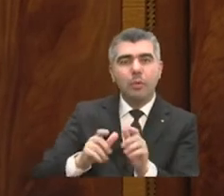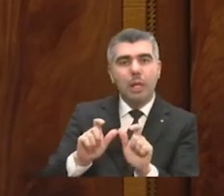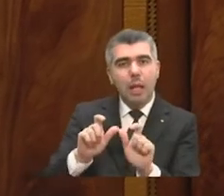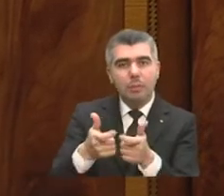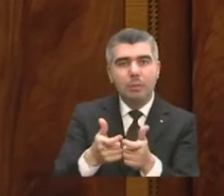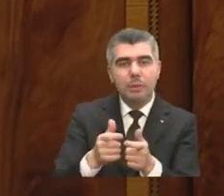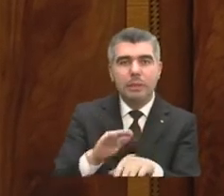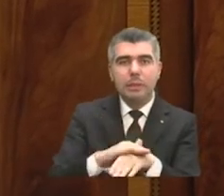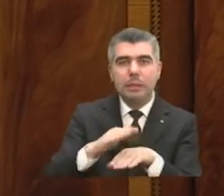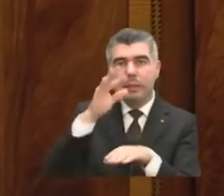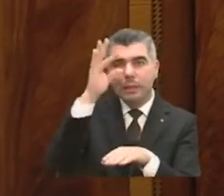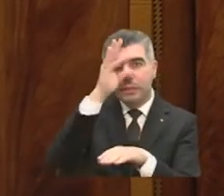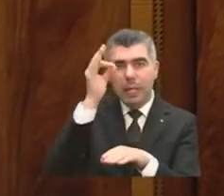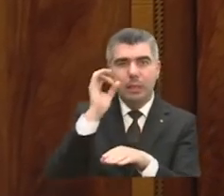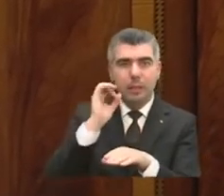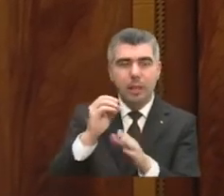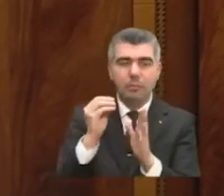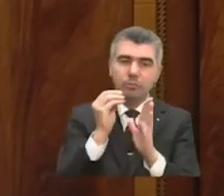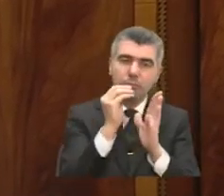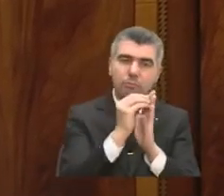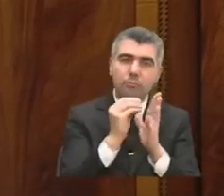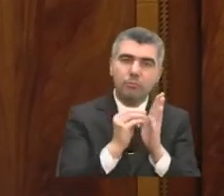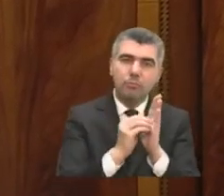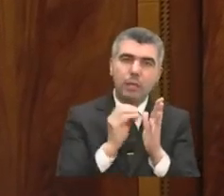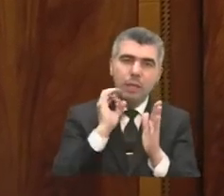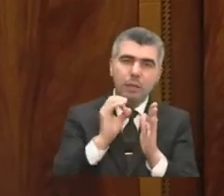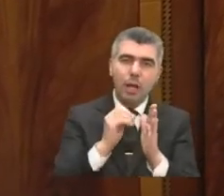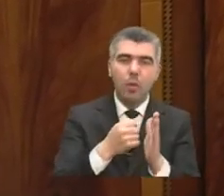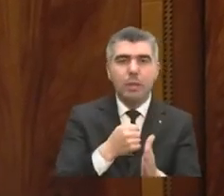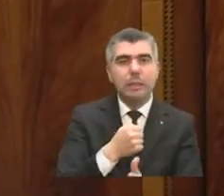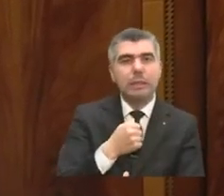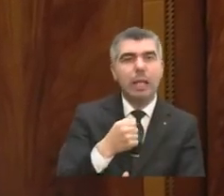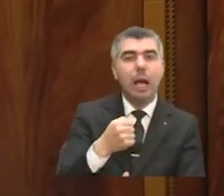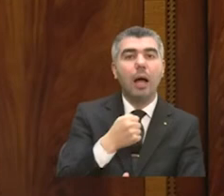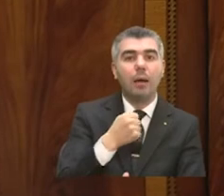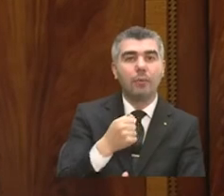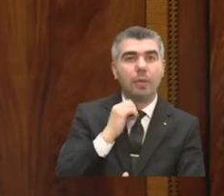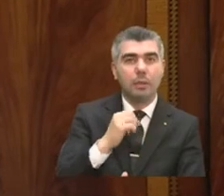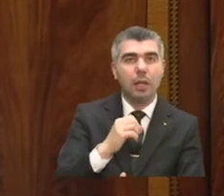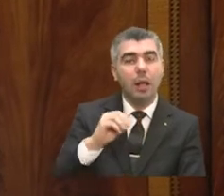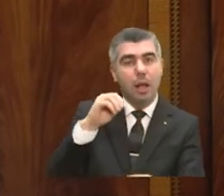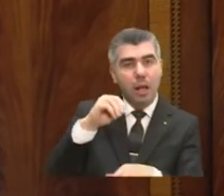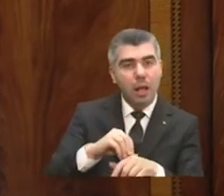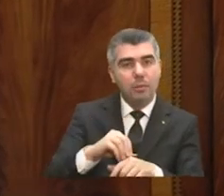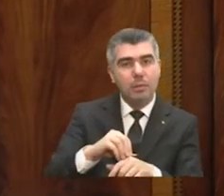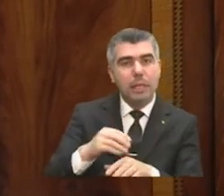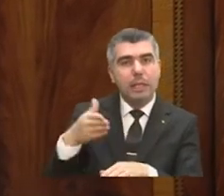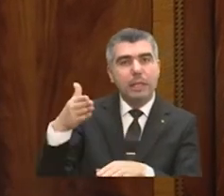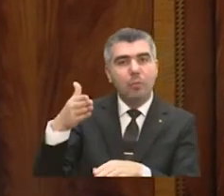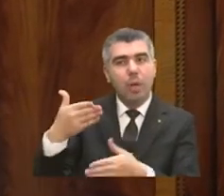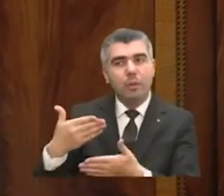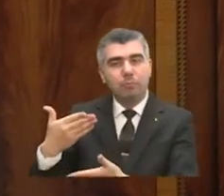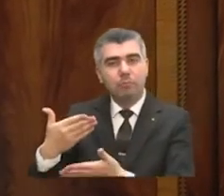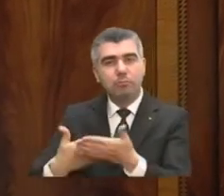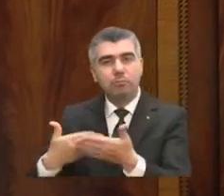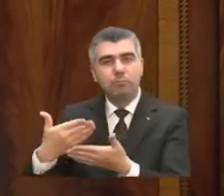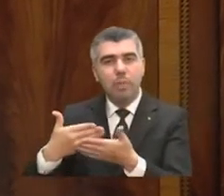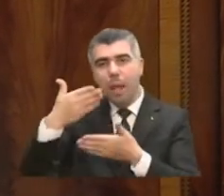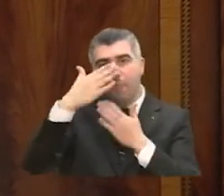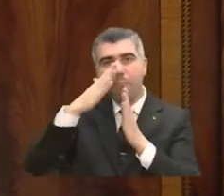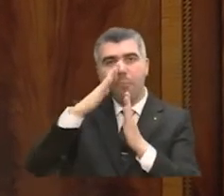la libération de tous les prisonniers politiques, les blogueurs, les journalistes et